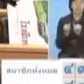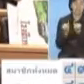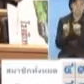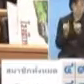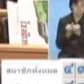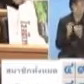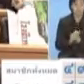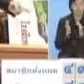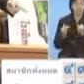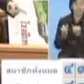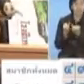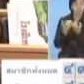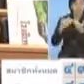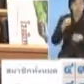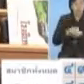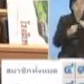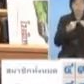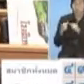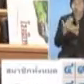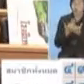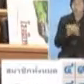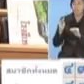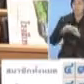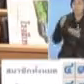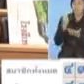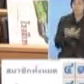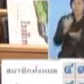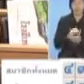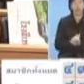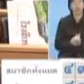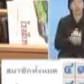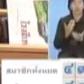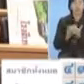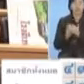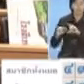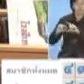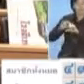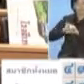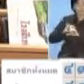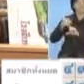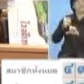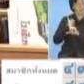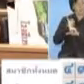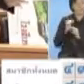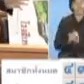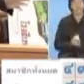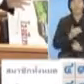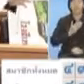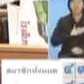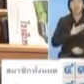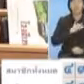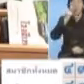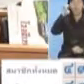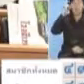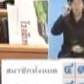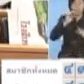มื่อคนใกล้ชิดได้ไปแล้วก็ไปขายต่อในราคาที่แพงขึ้นส่วนต่างที่เกิดขึ้นเอามาแบ่งกันนี่คือความคิดของผมและผมก็คิดว่าแสด